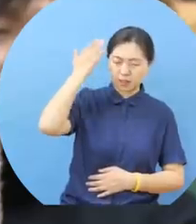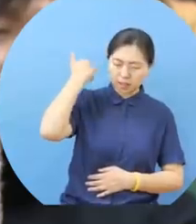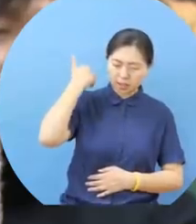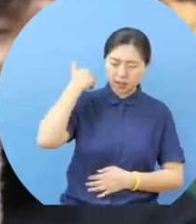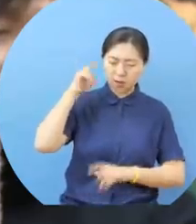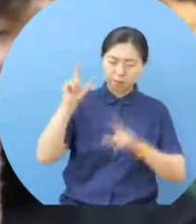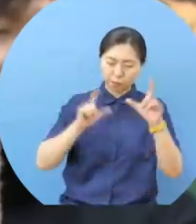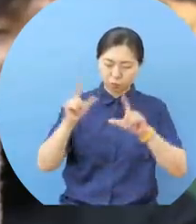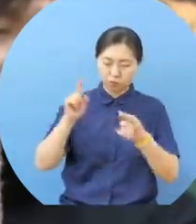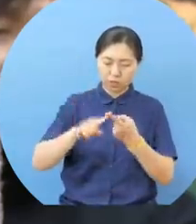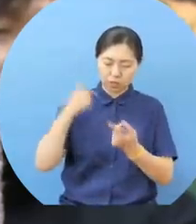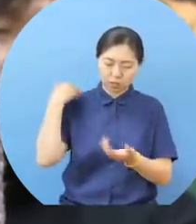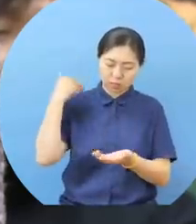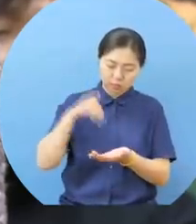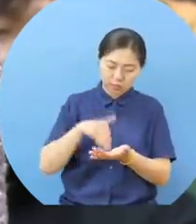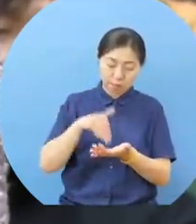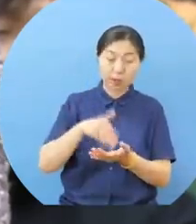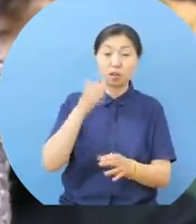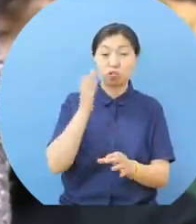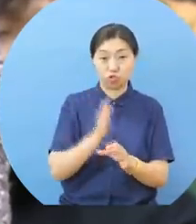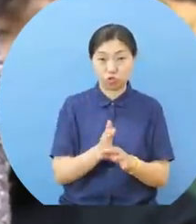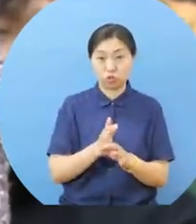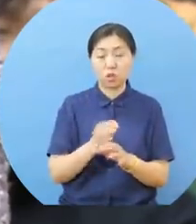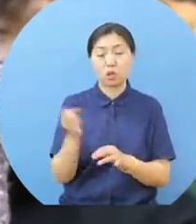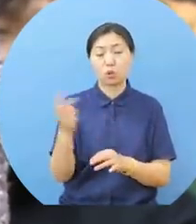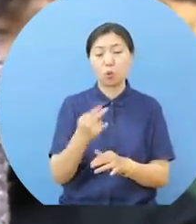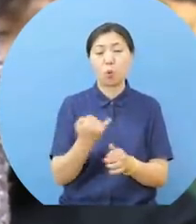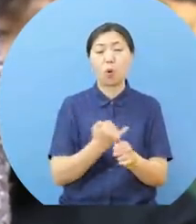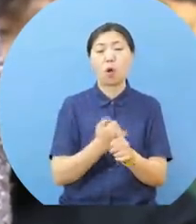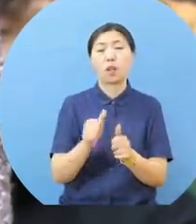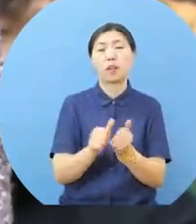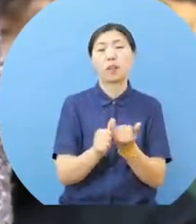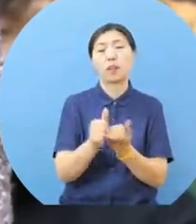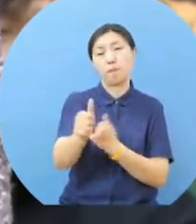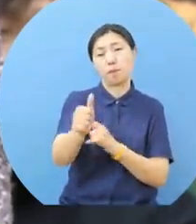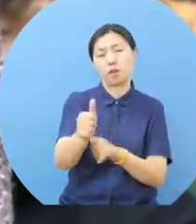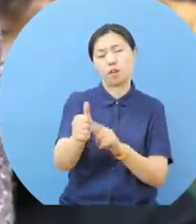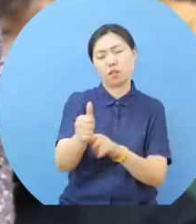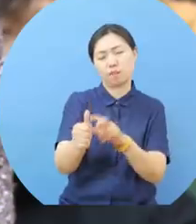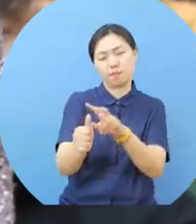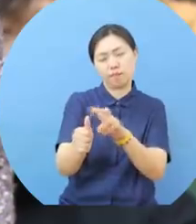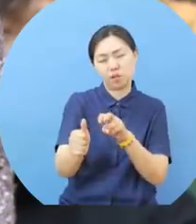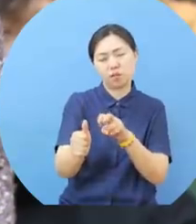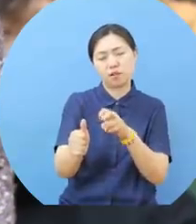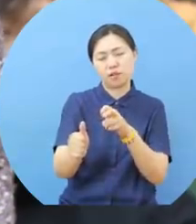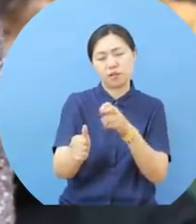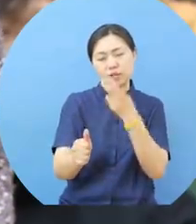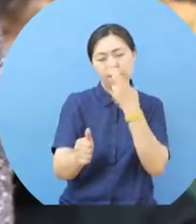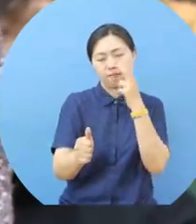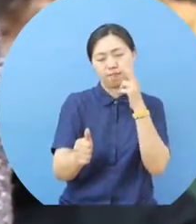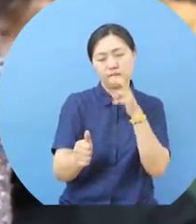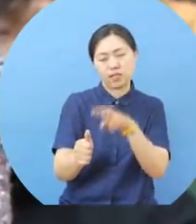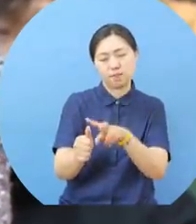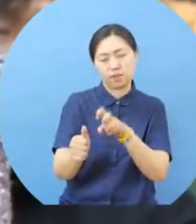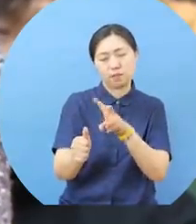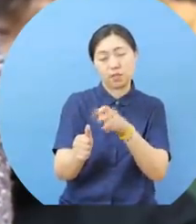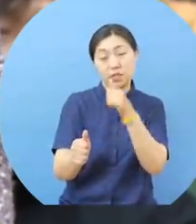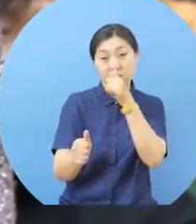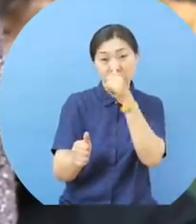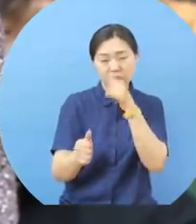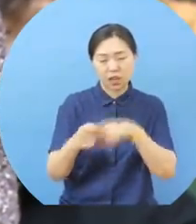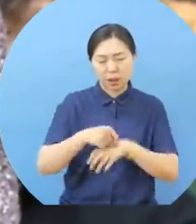대해 3회를 하고 있습니다 또한 남편에 대해 엄마하고 미워한 내지 던 것들이